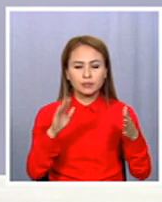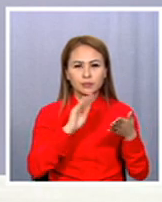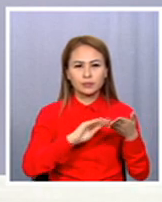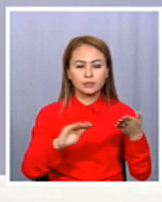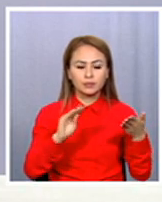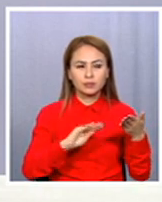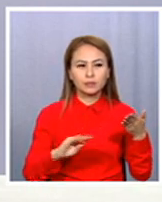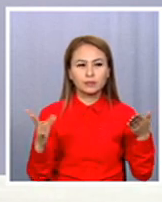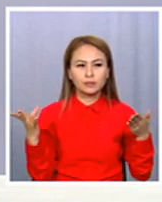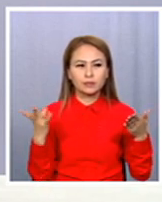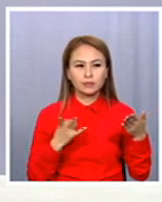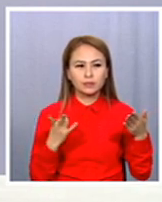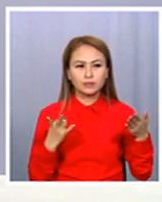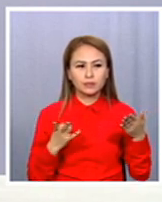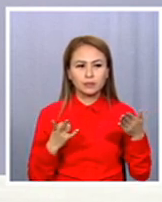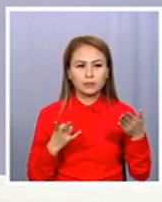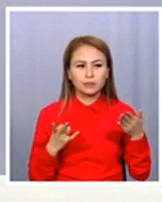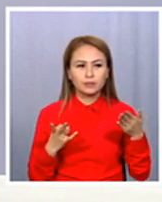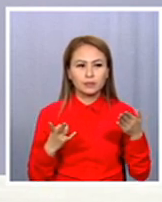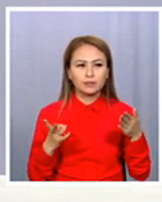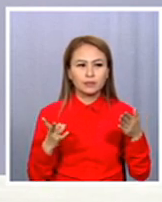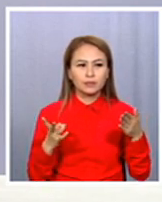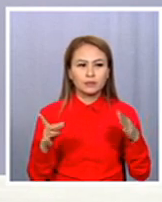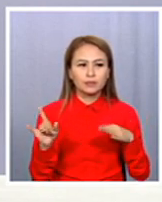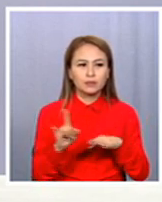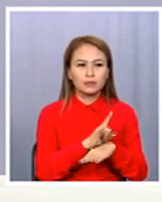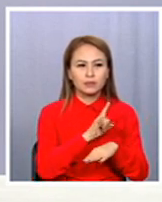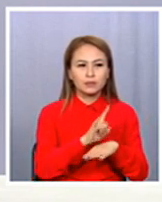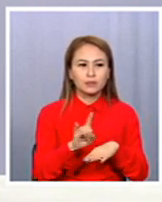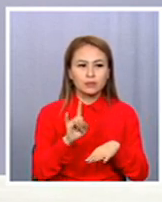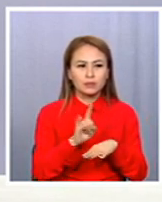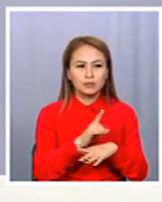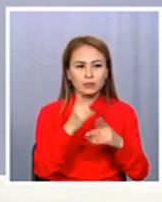Барлық ақпаратты ашық жазу керек.